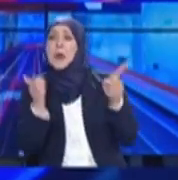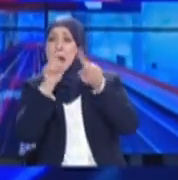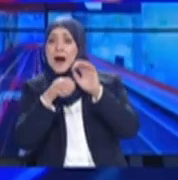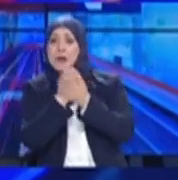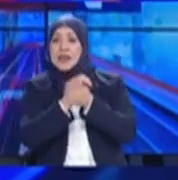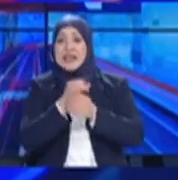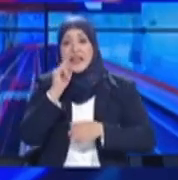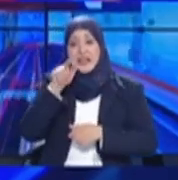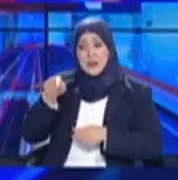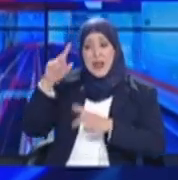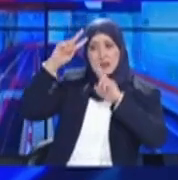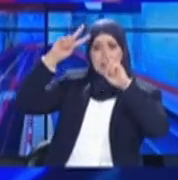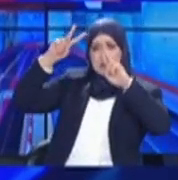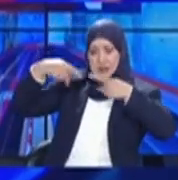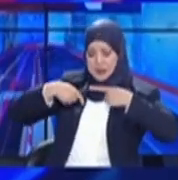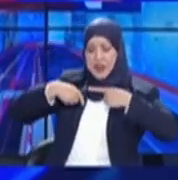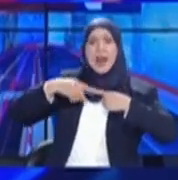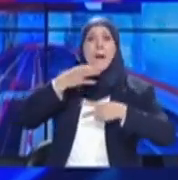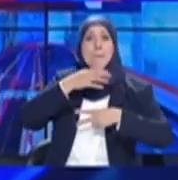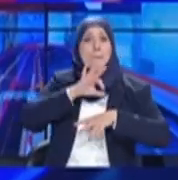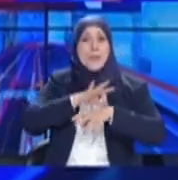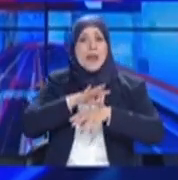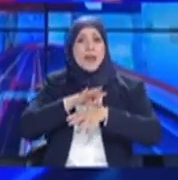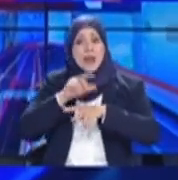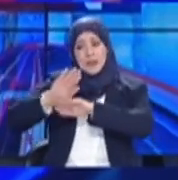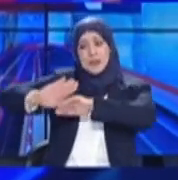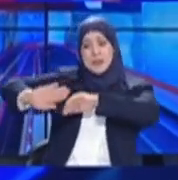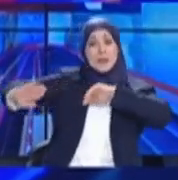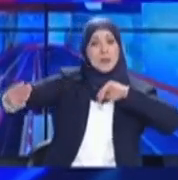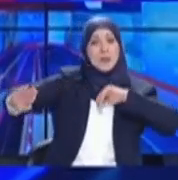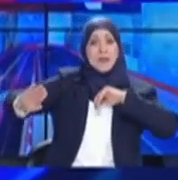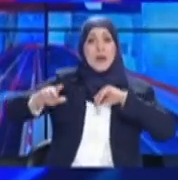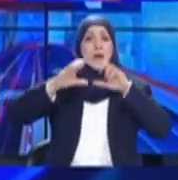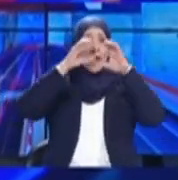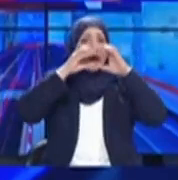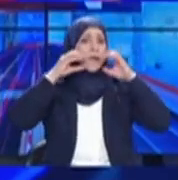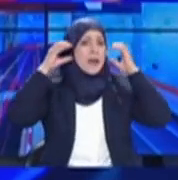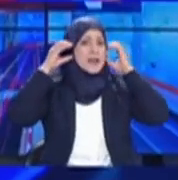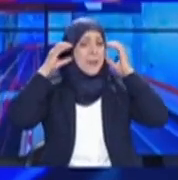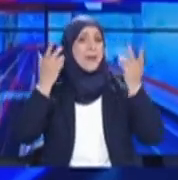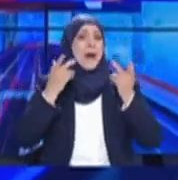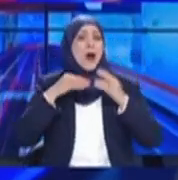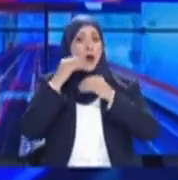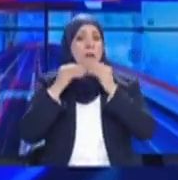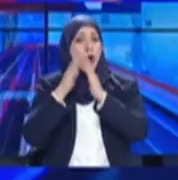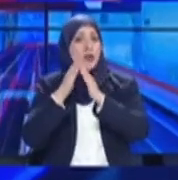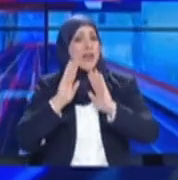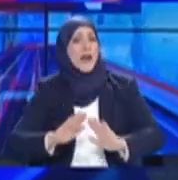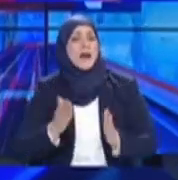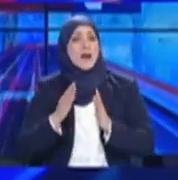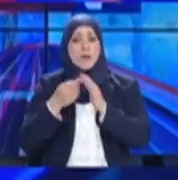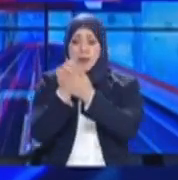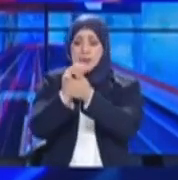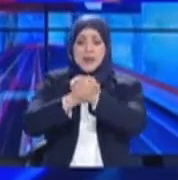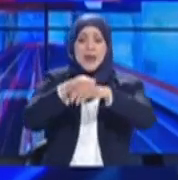مريض او يعمل ليس على انه هو مرير الازمه يلبس الكلمه والازمه جديد